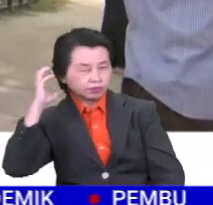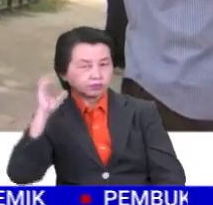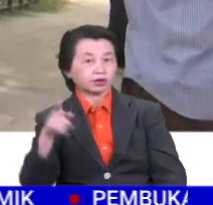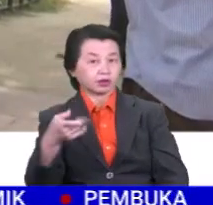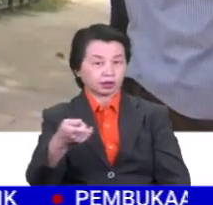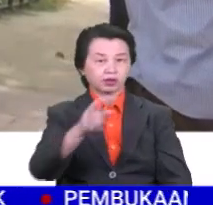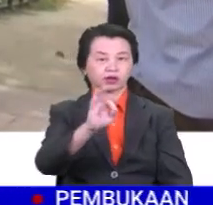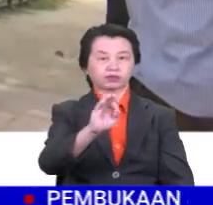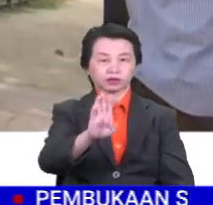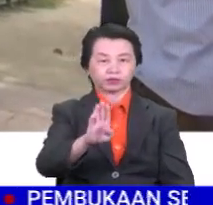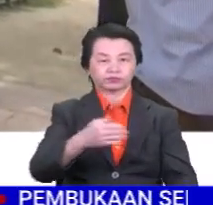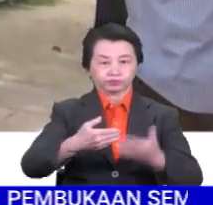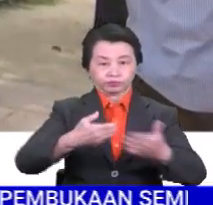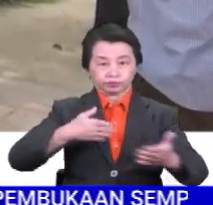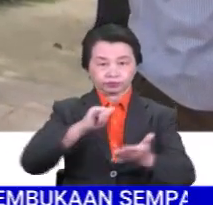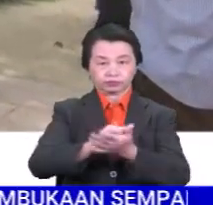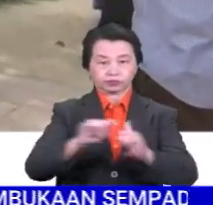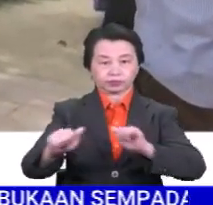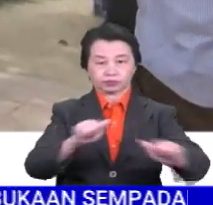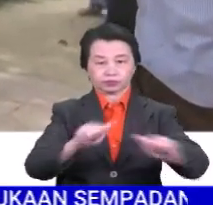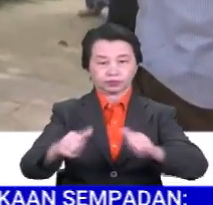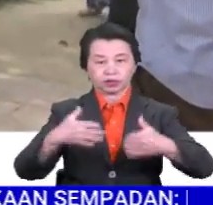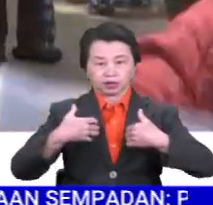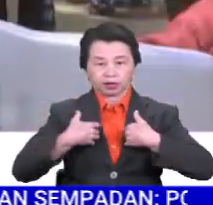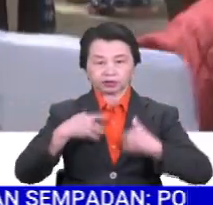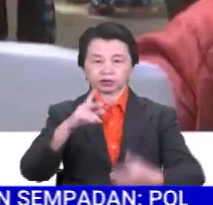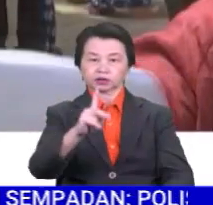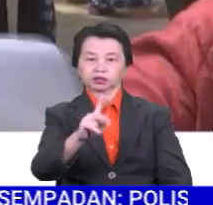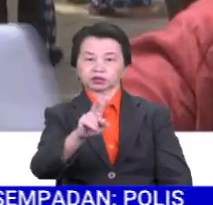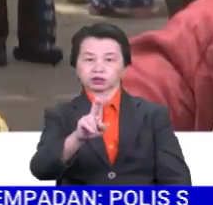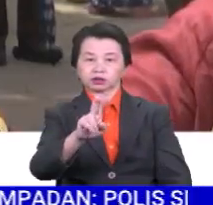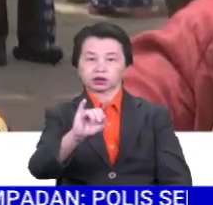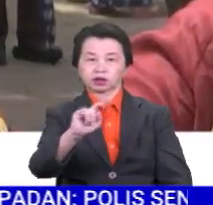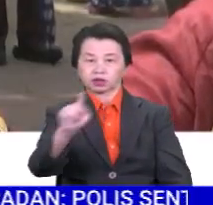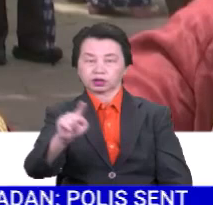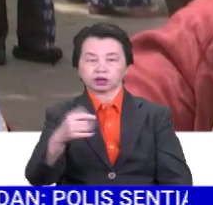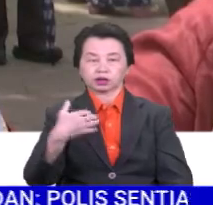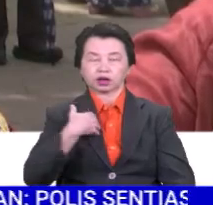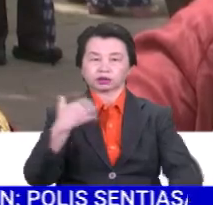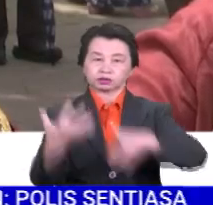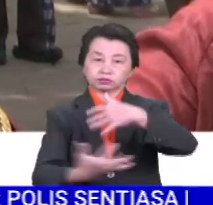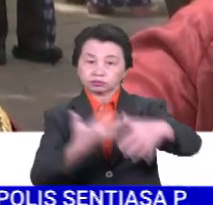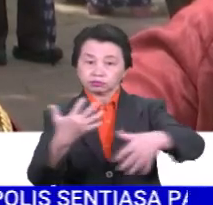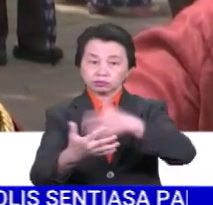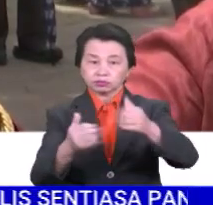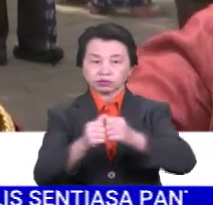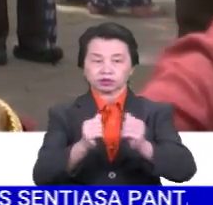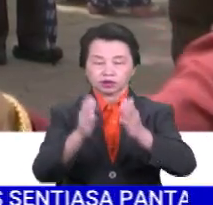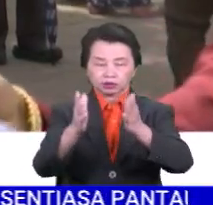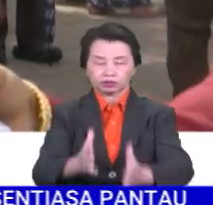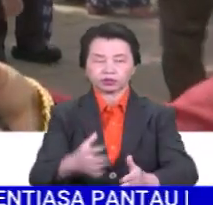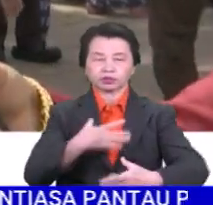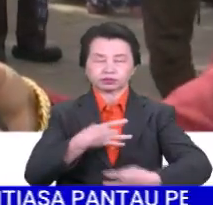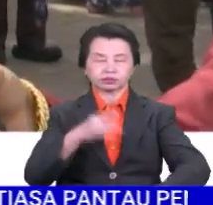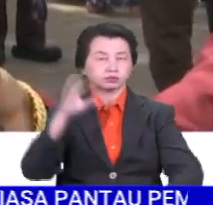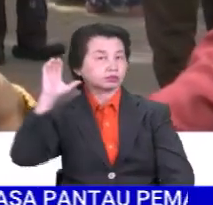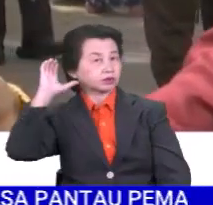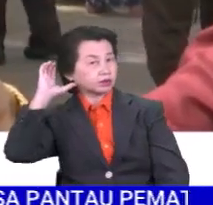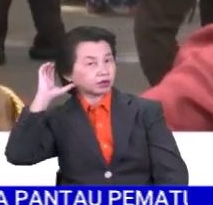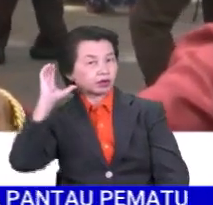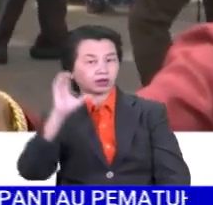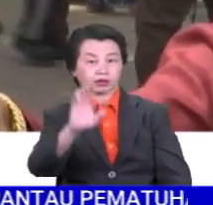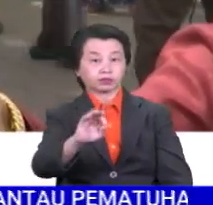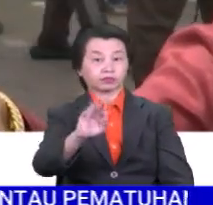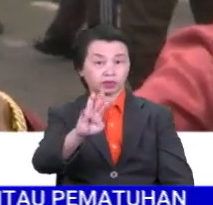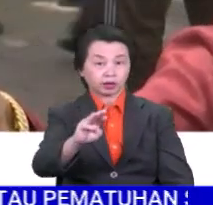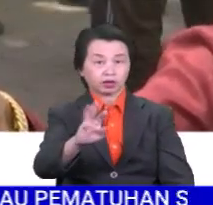aktiviti yang kami lakukan sebenarnya hari ini adalah kuis, kita ada ramah mesra dengan pendengar-pendengar Mutiara FM, dan dah tentu kita nak